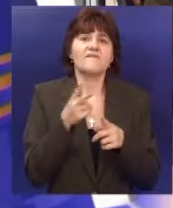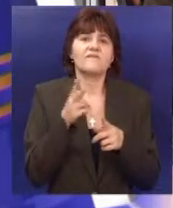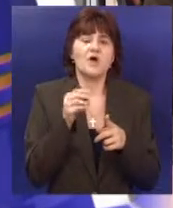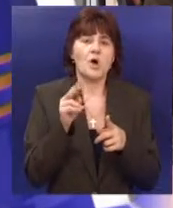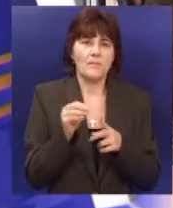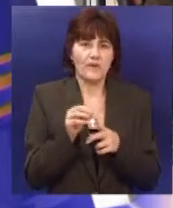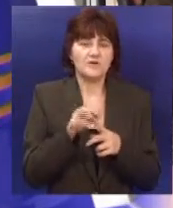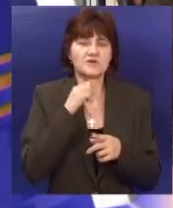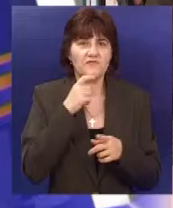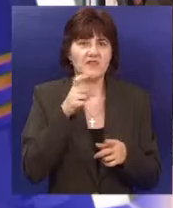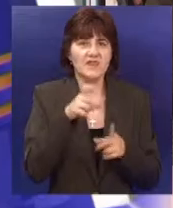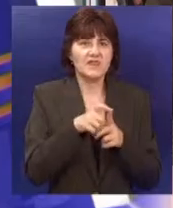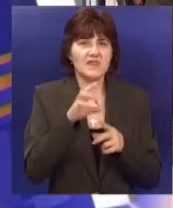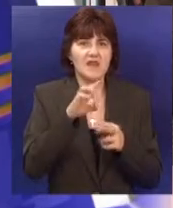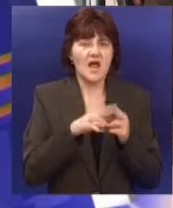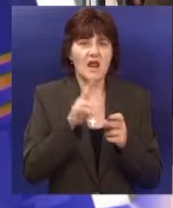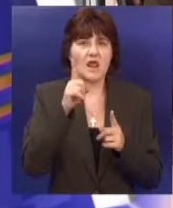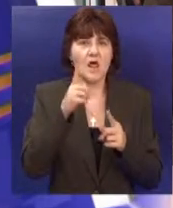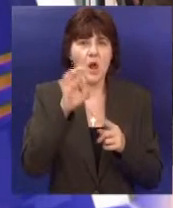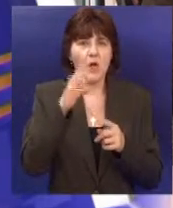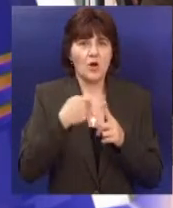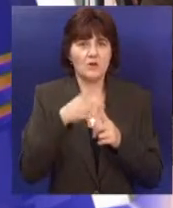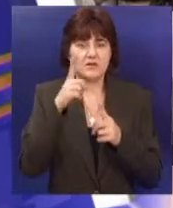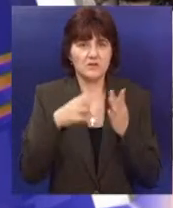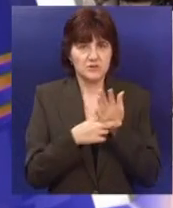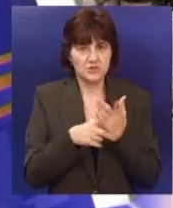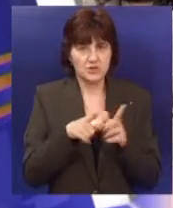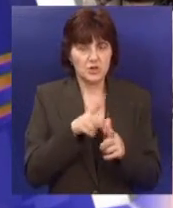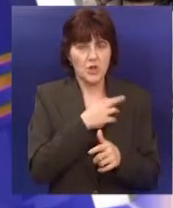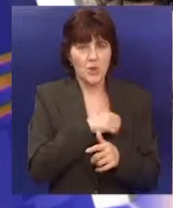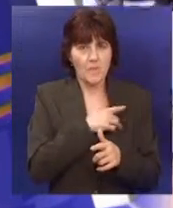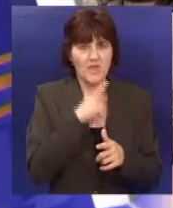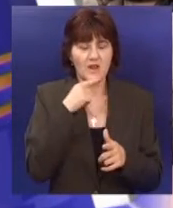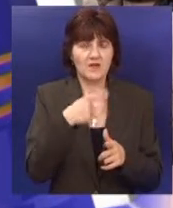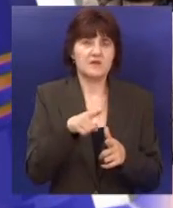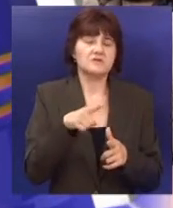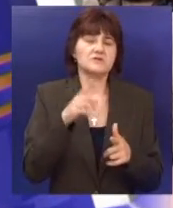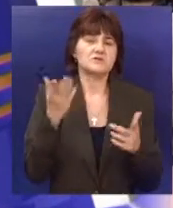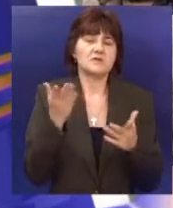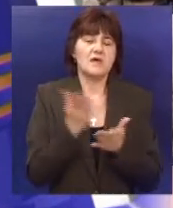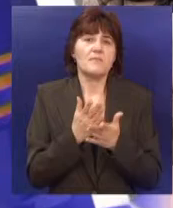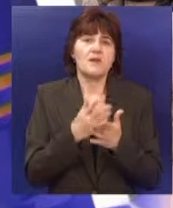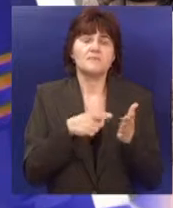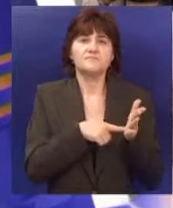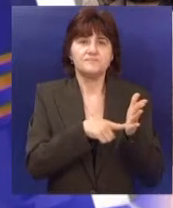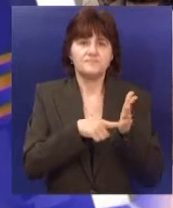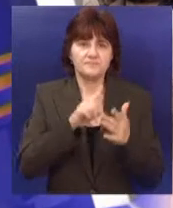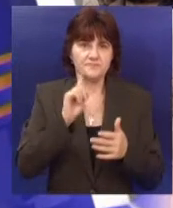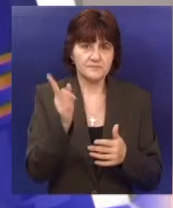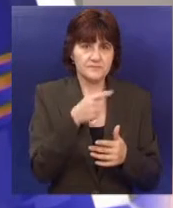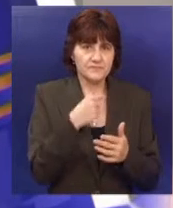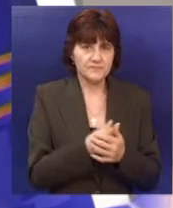Vinko Perčić i Fondacija Danilo Kiš u saradnji sa Visconti Art Galerijom iz Ljubljane, u čijem vlasništvu su izložena